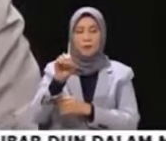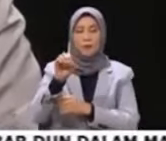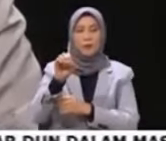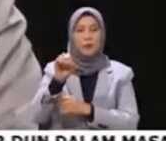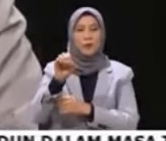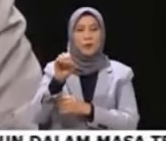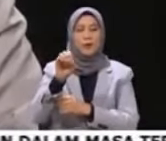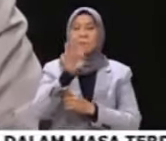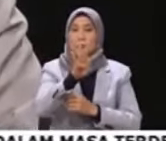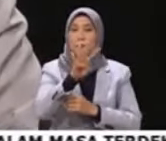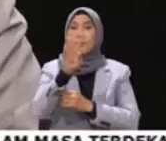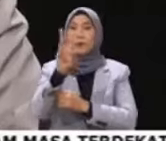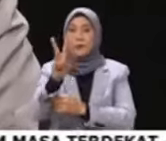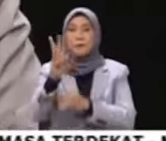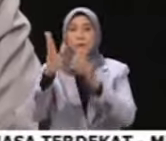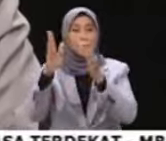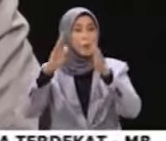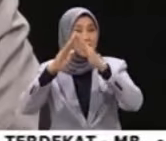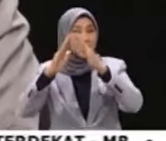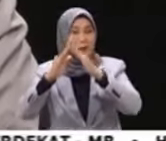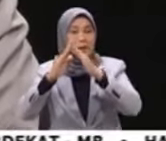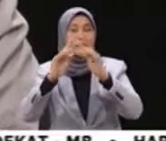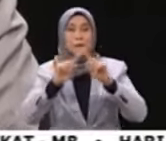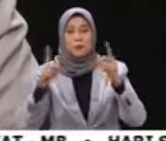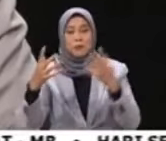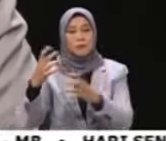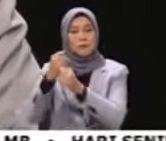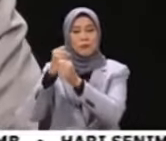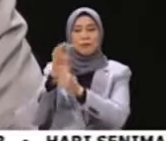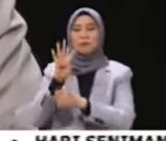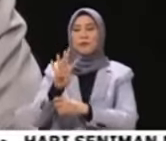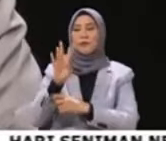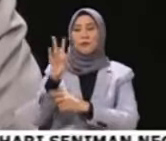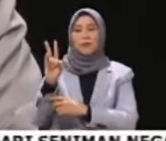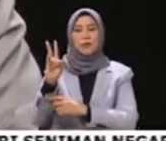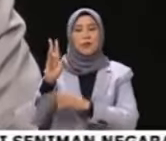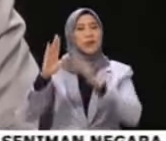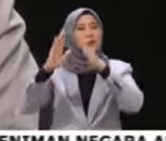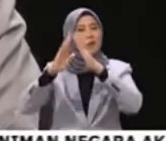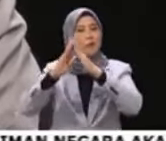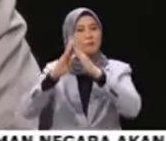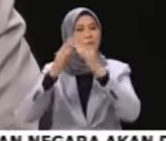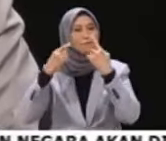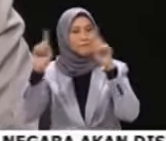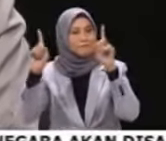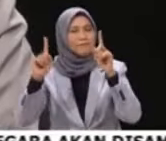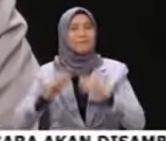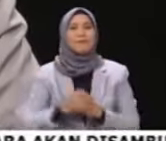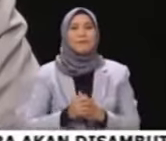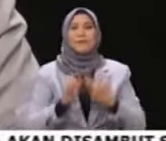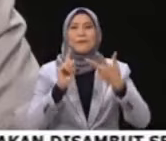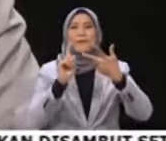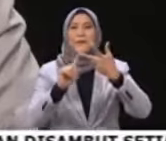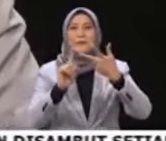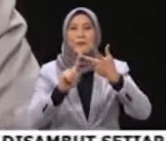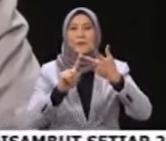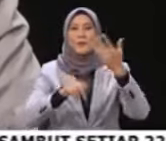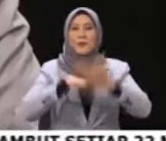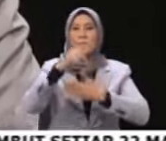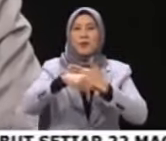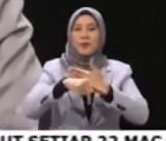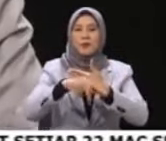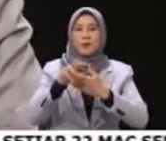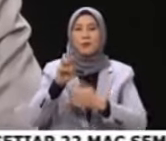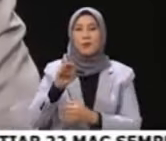46 rumah. Tapi telah dapat mencapainya sebanyak 47 biji rumah. Dan yang ketiganya ialah program